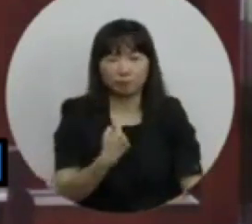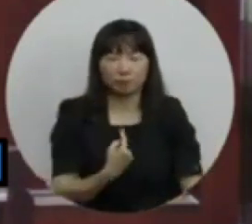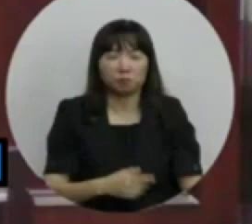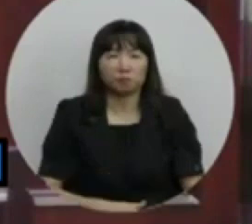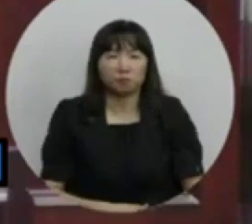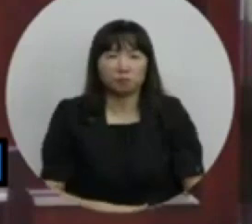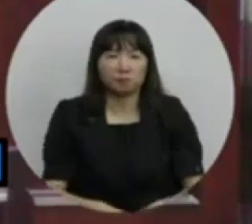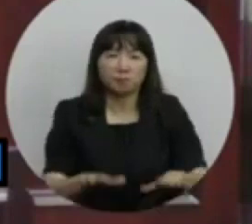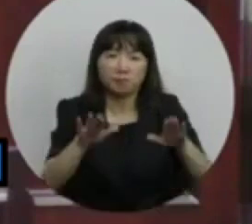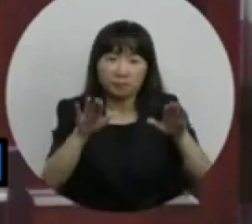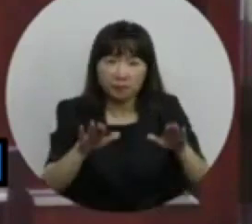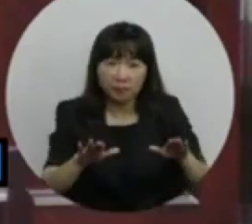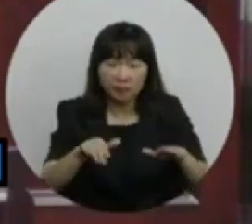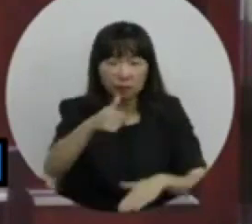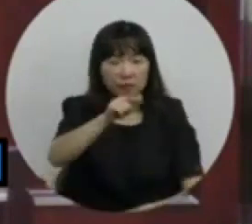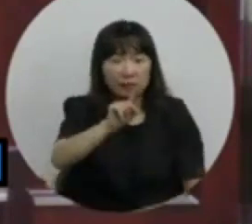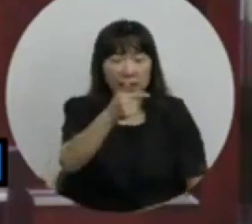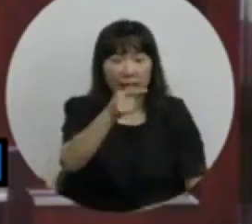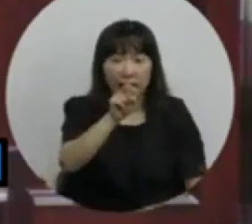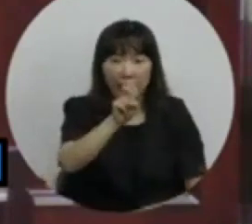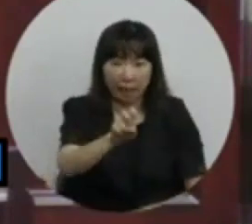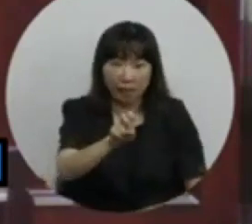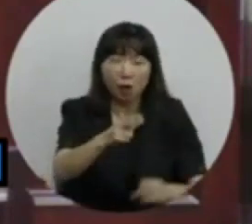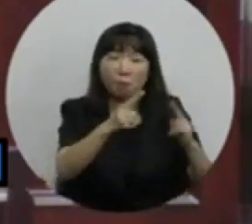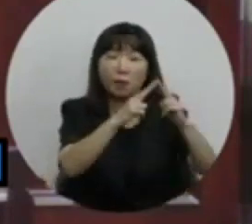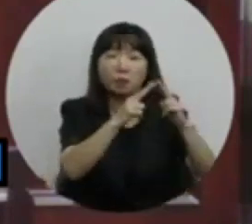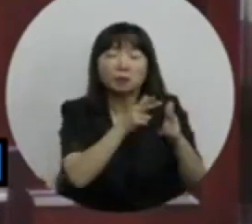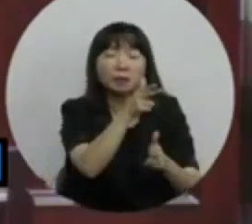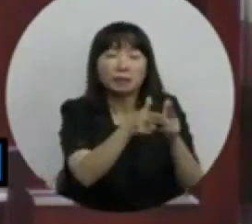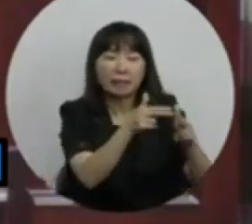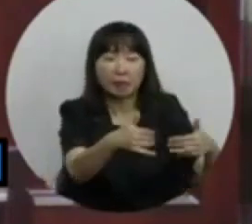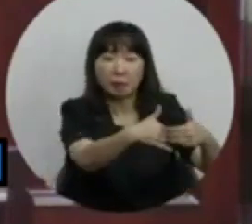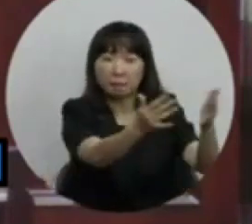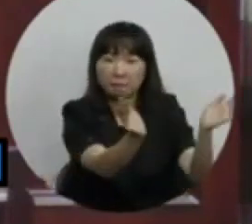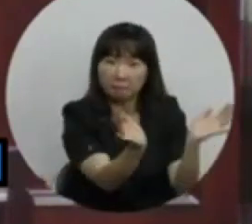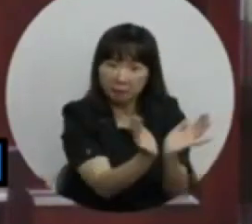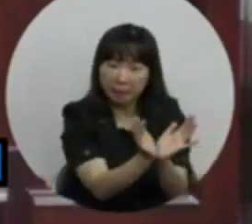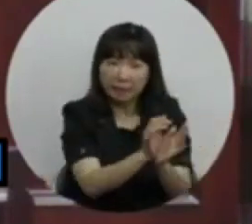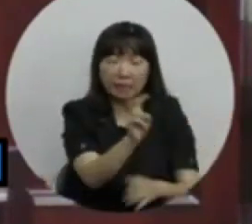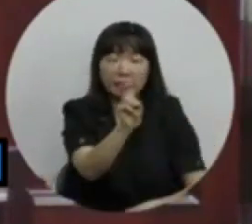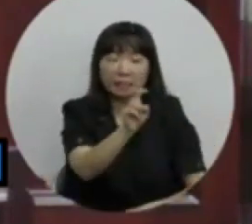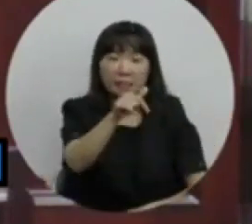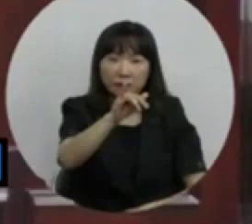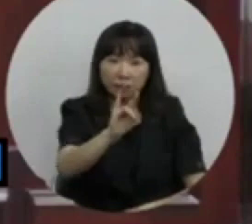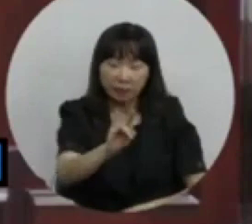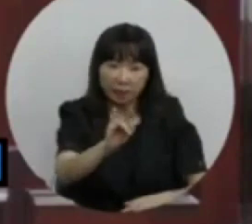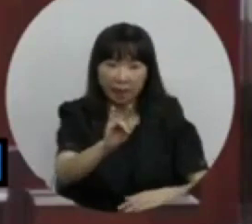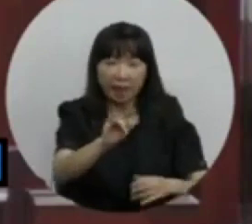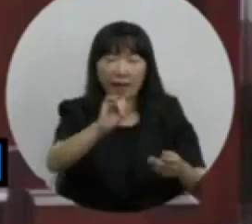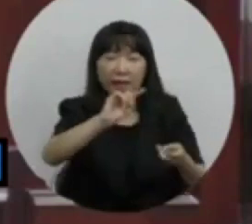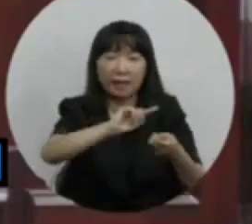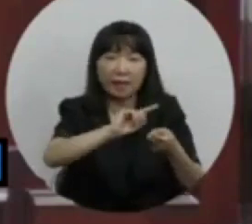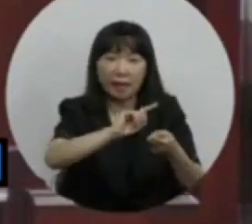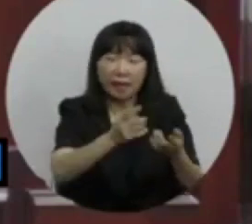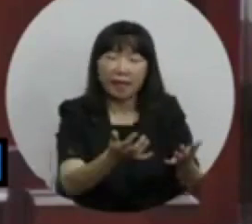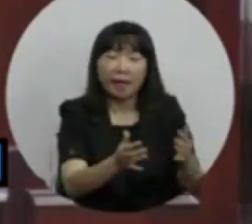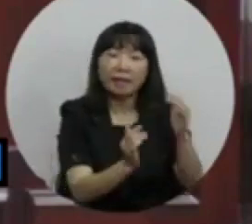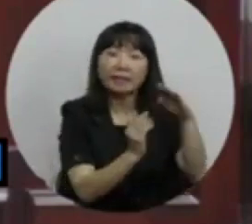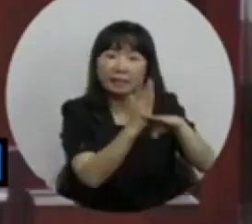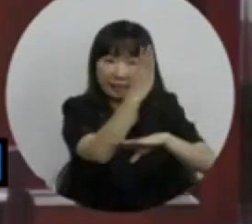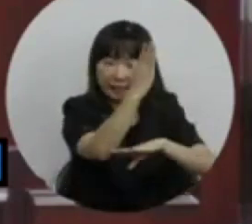현재 조성 중인 가남 반도체 산업단지에는 20개 이상의 반도체 기업 입주